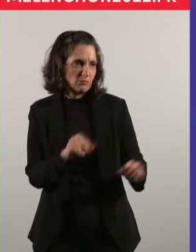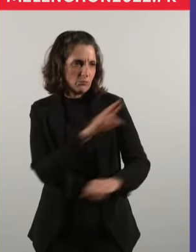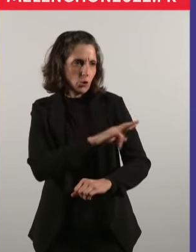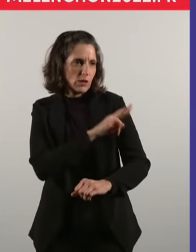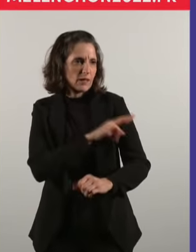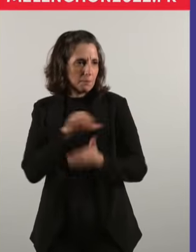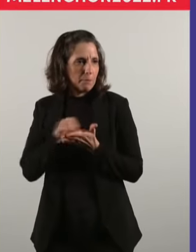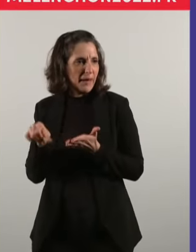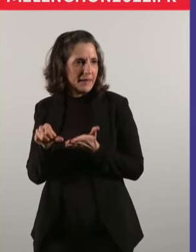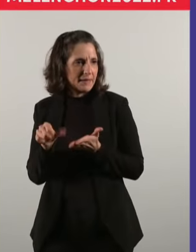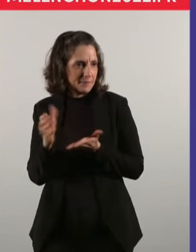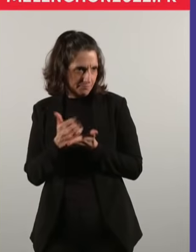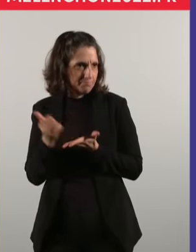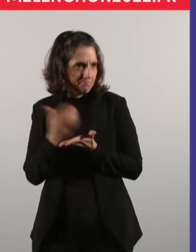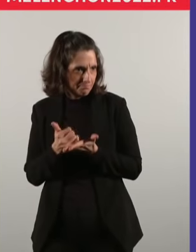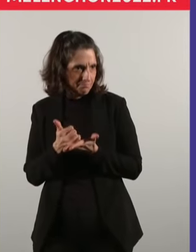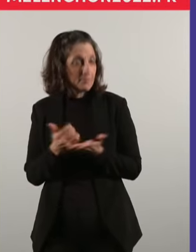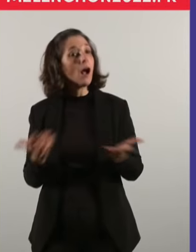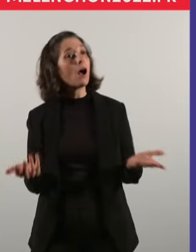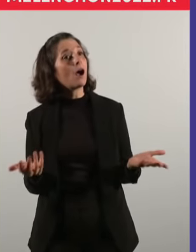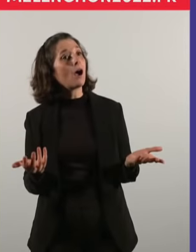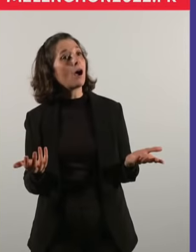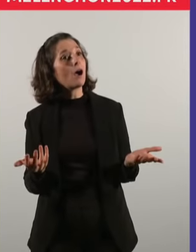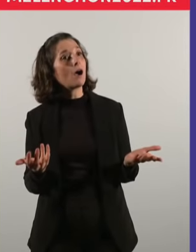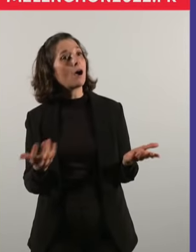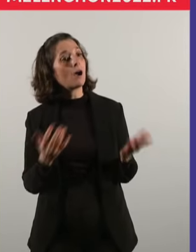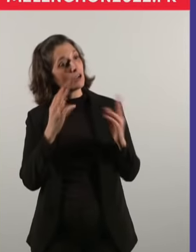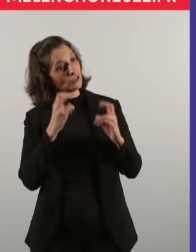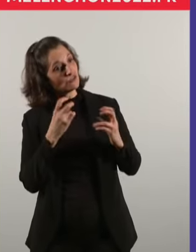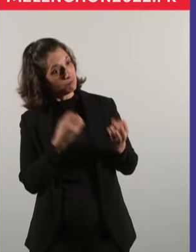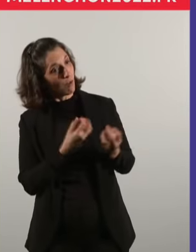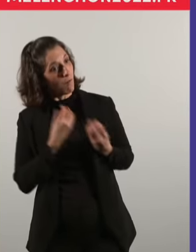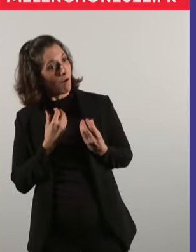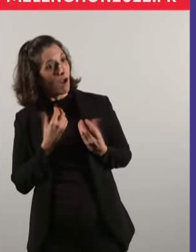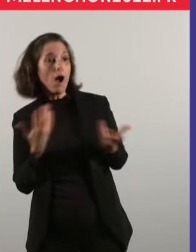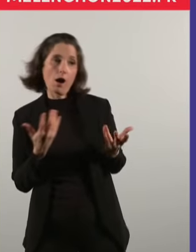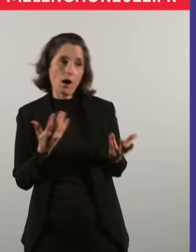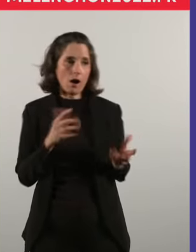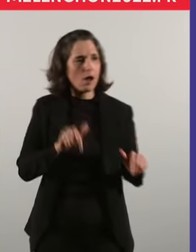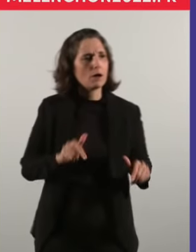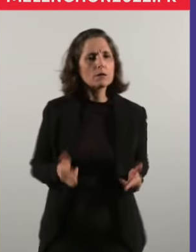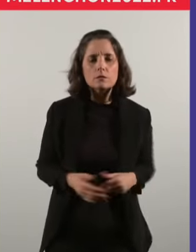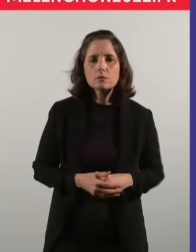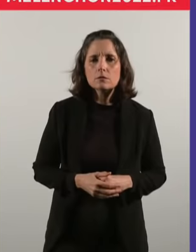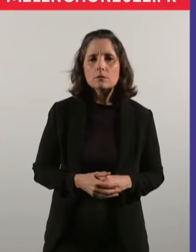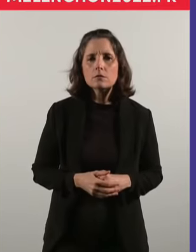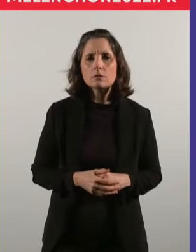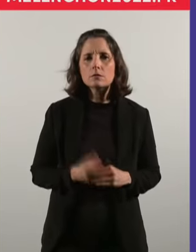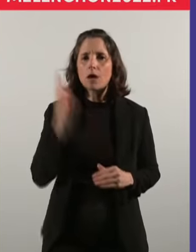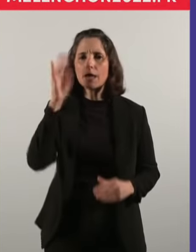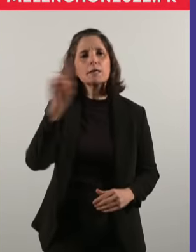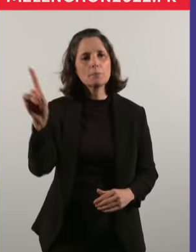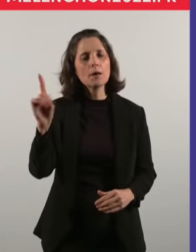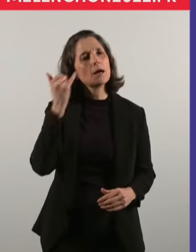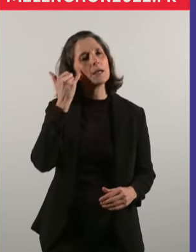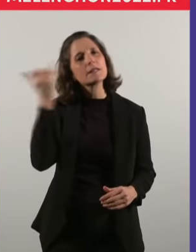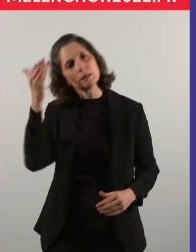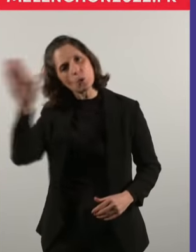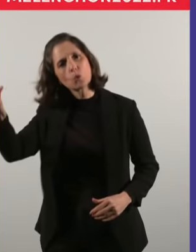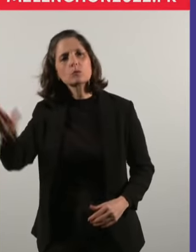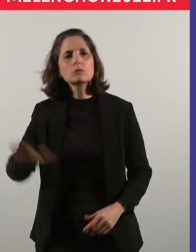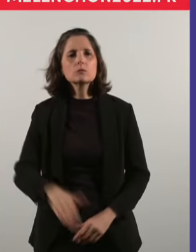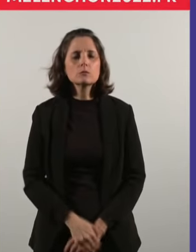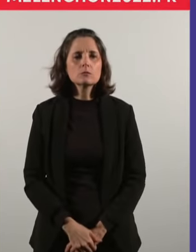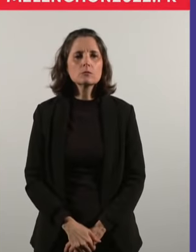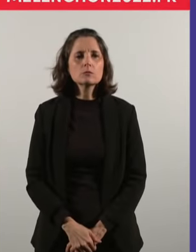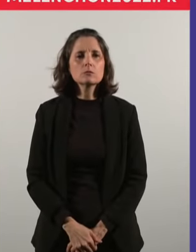Vous m'avez cherché, vous me trouvez. Mais ne vous inquiétez pas, j'ai d'autres idées. Alors à eux de choisir,